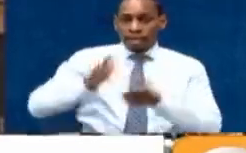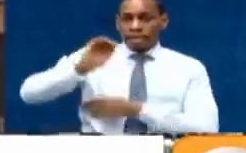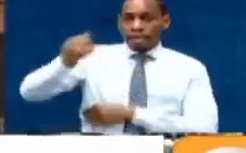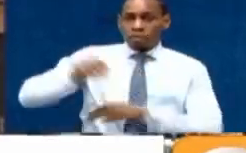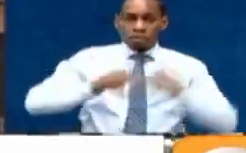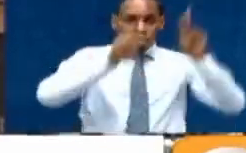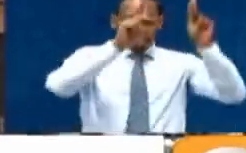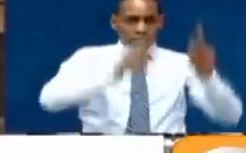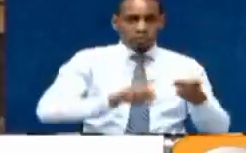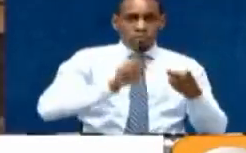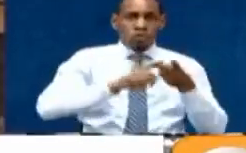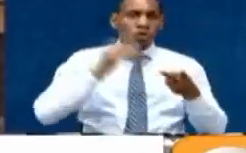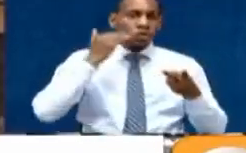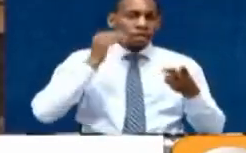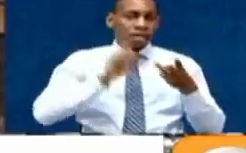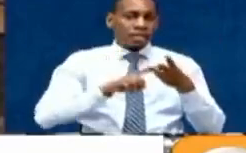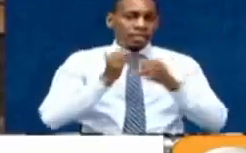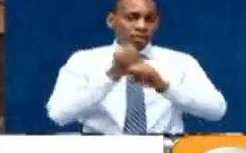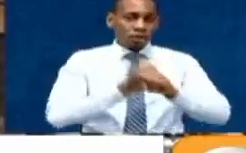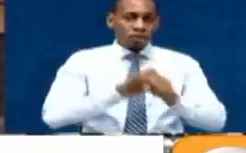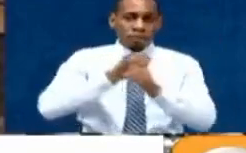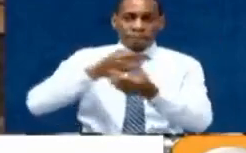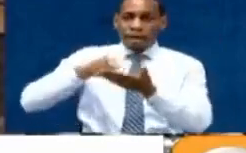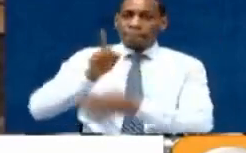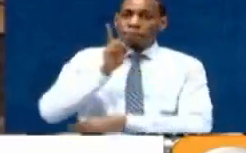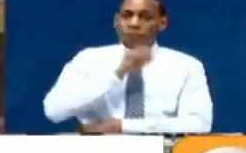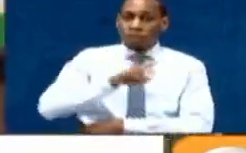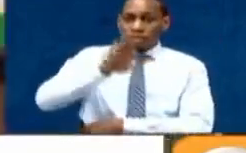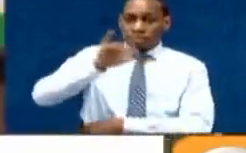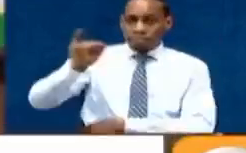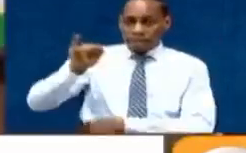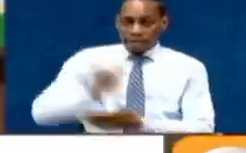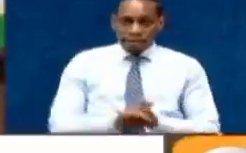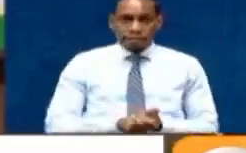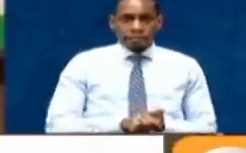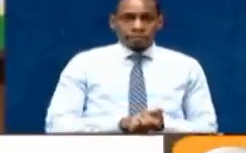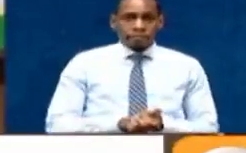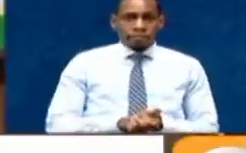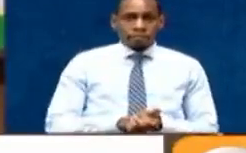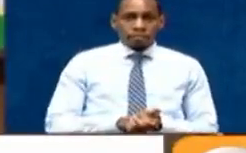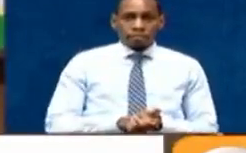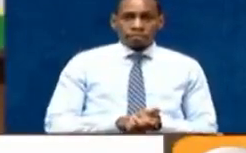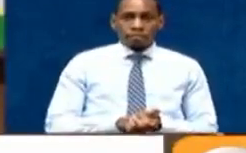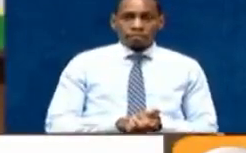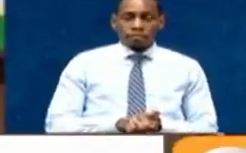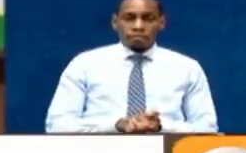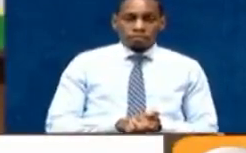za Kisumu, Siaya na Homa Bay zimeidhinisha mswada huo. Sam Gituku, runinga ya Citizen.